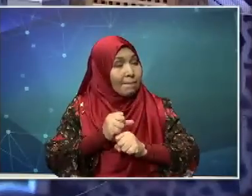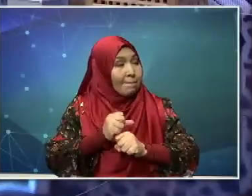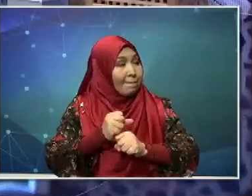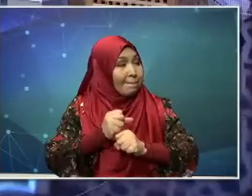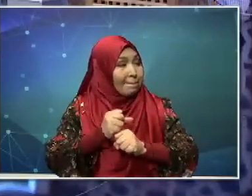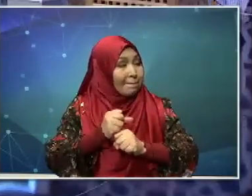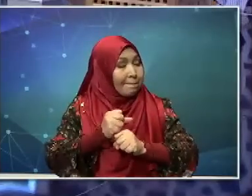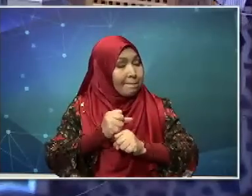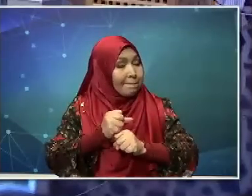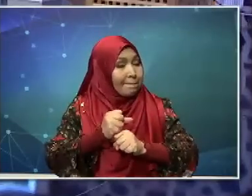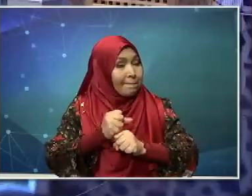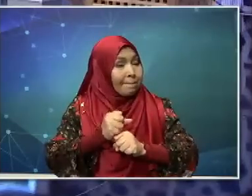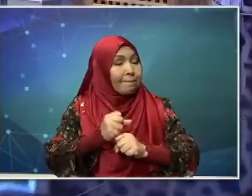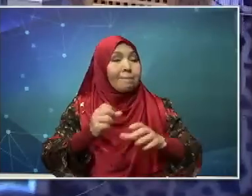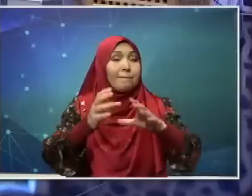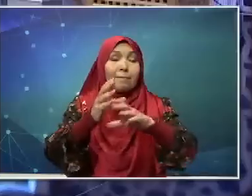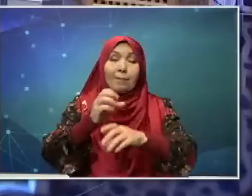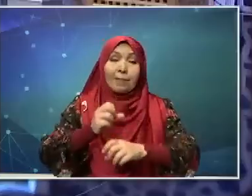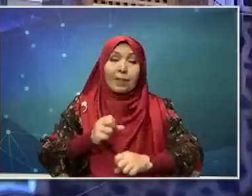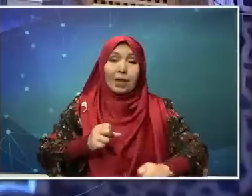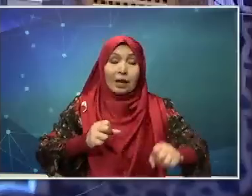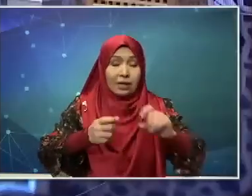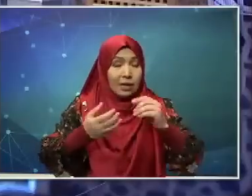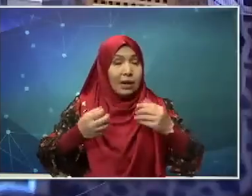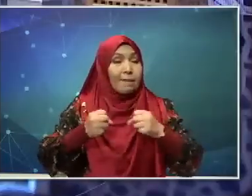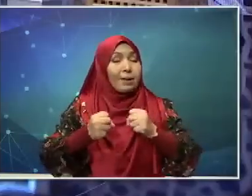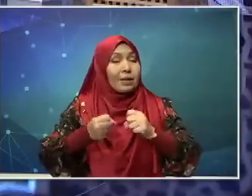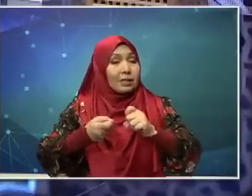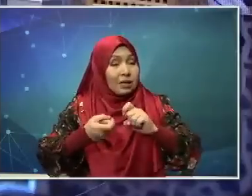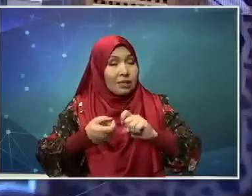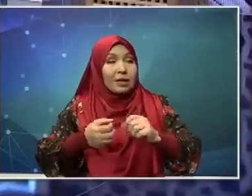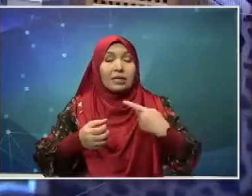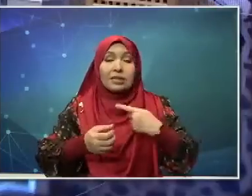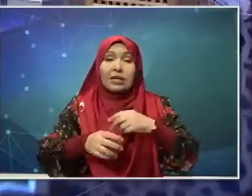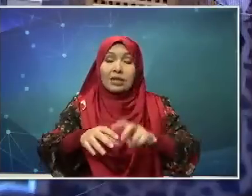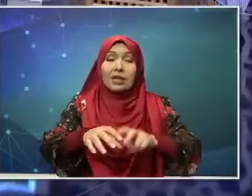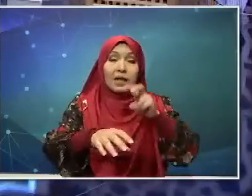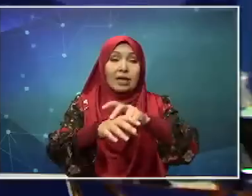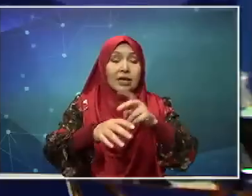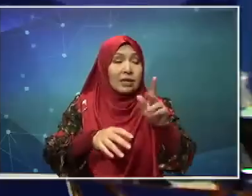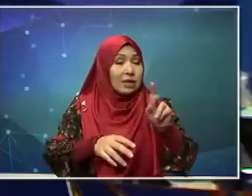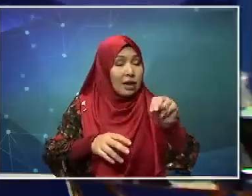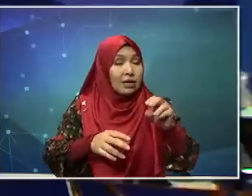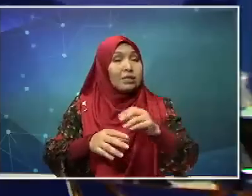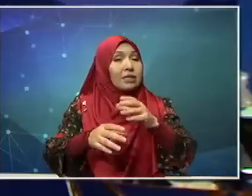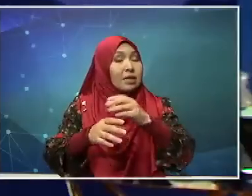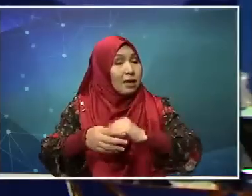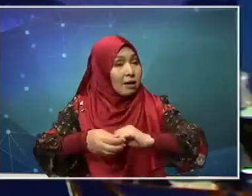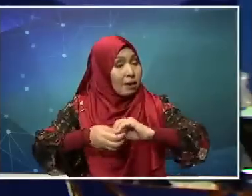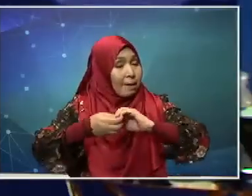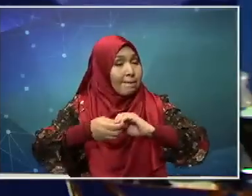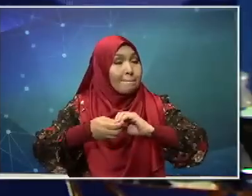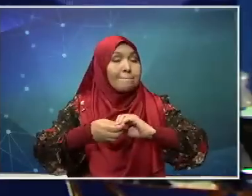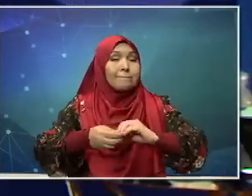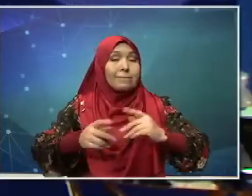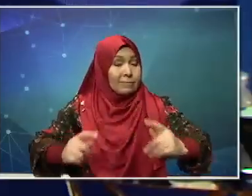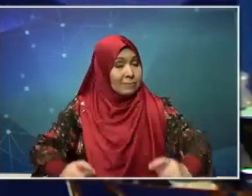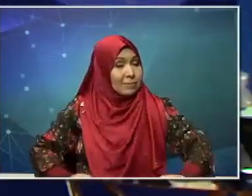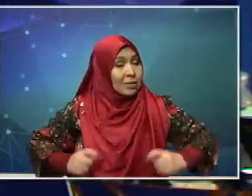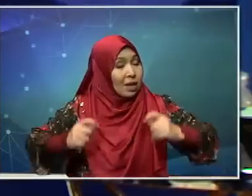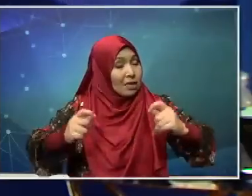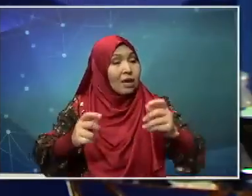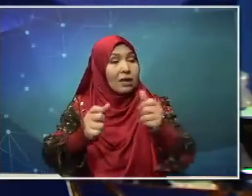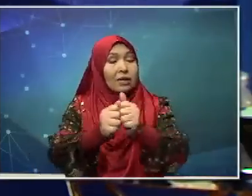jerawat nah yang Qorin saya merapat kawan jadi bila kita naik kendaraan itu semuanya kita rapat-rapat tayo dengan saya dengan